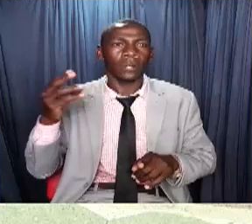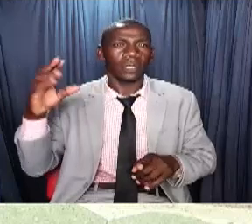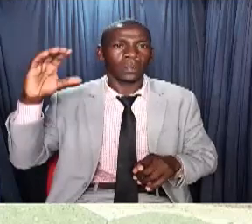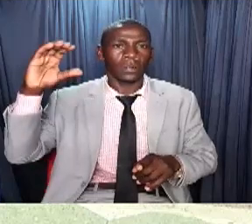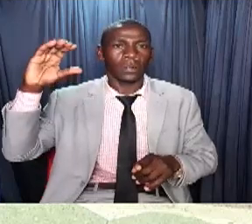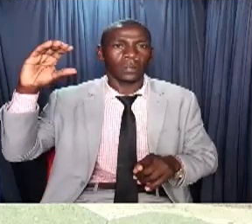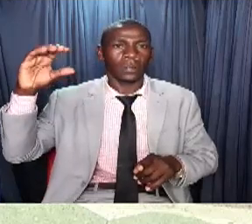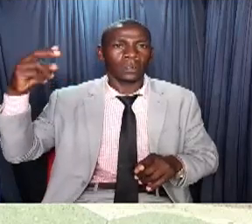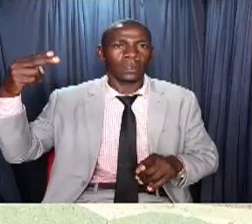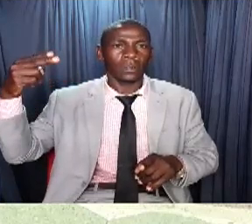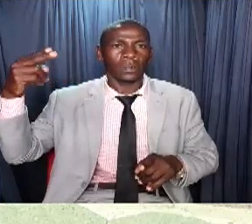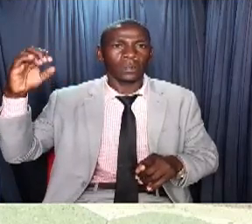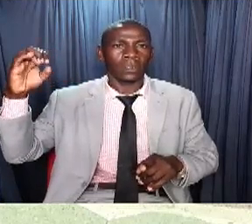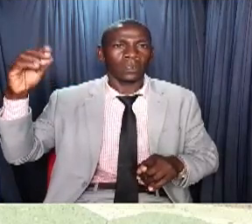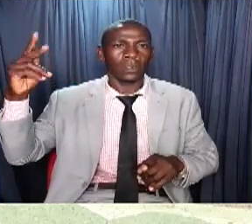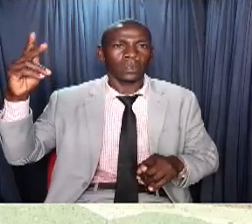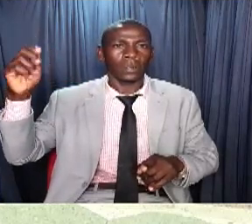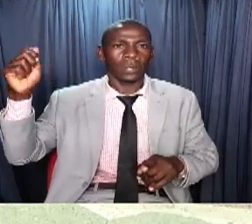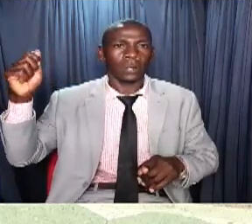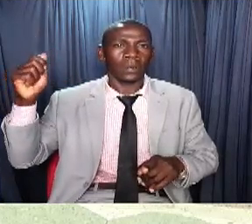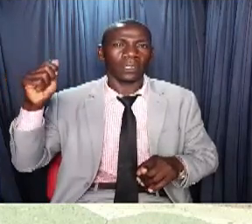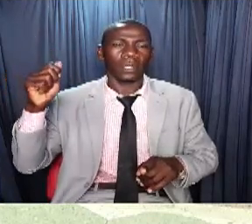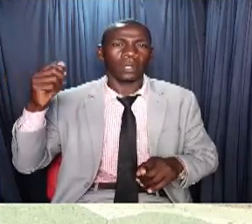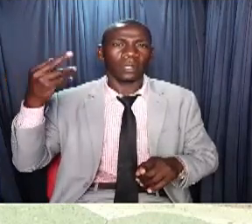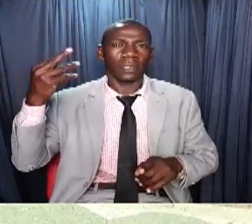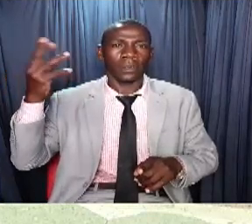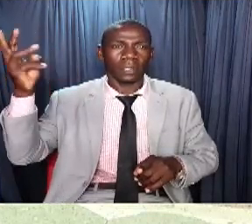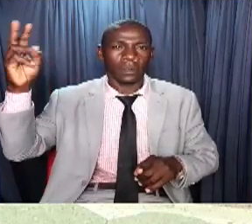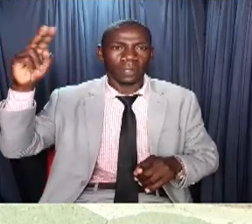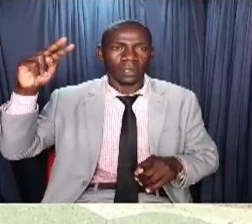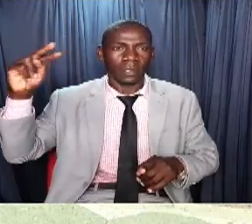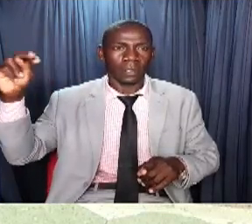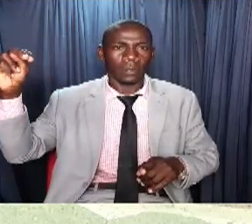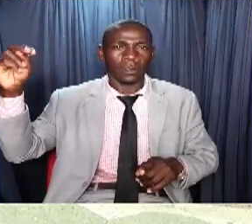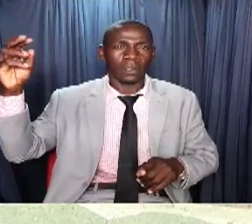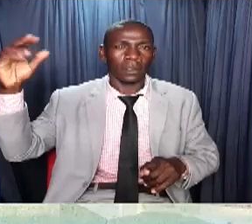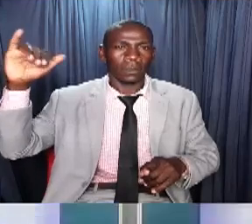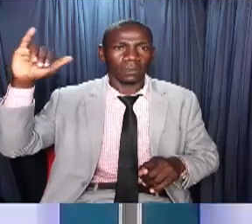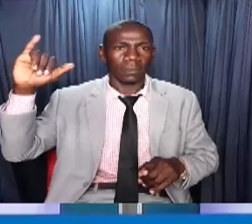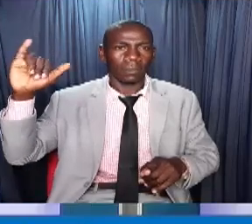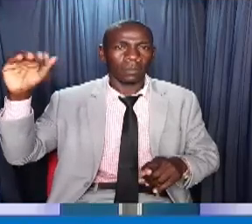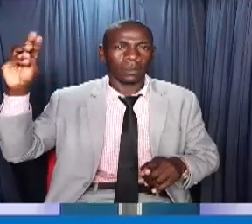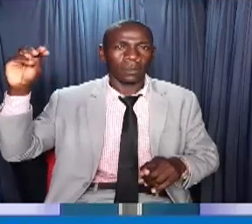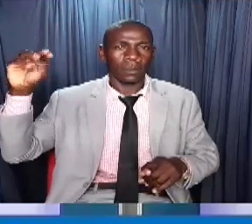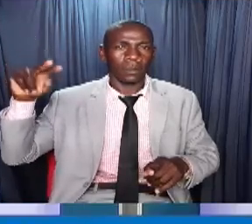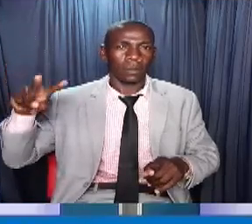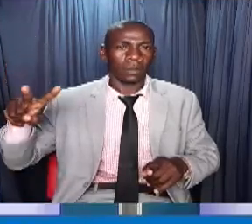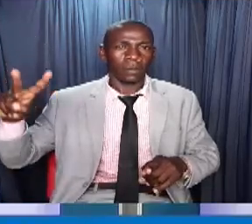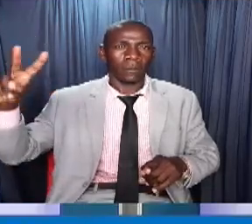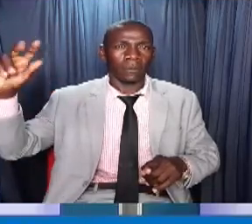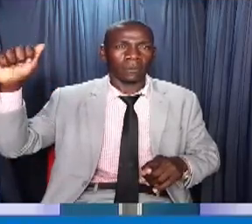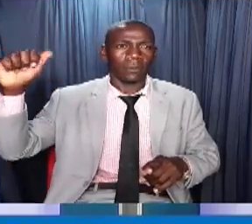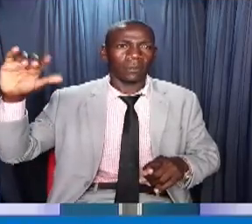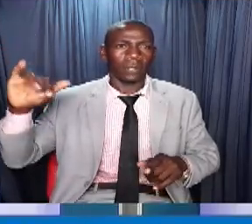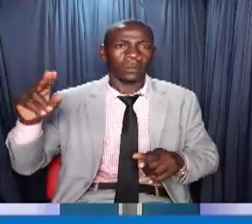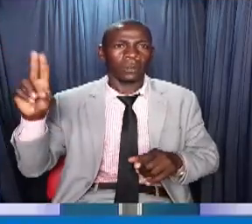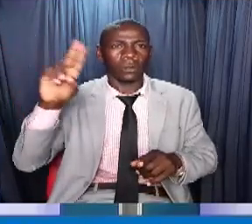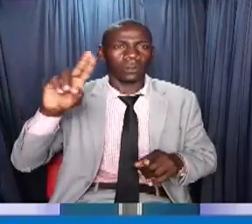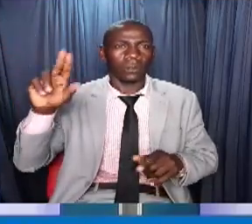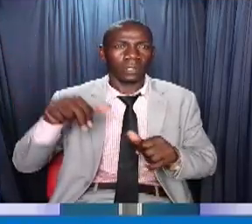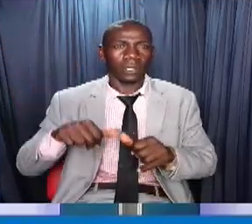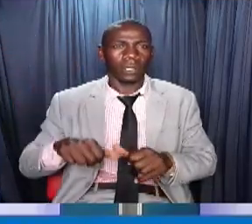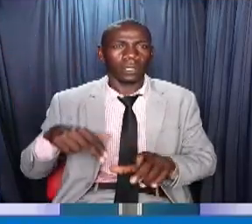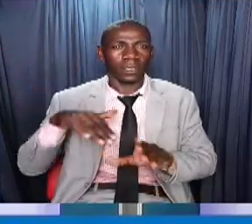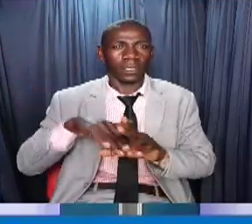Njeka na mama yake ni marehemu Nyamvula Dona, aliyekuwa mkazi wa Miyini Makamini katika gatuzi la Kwale.